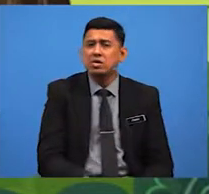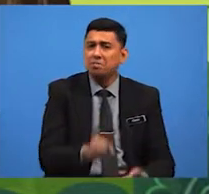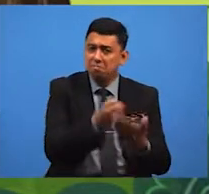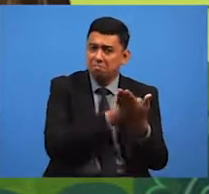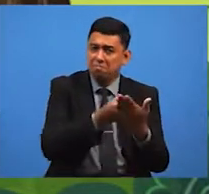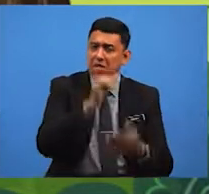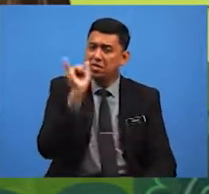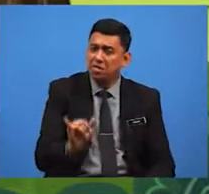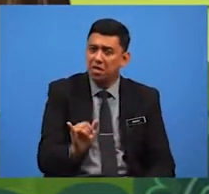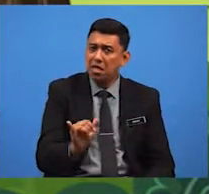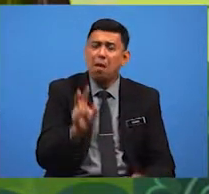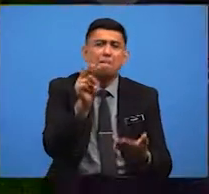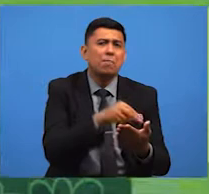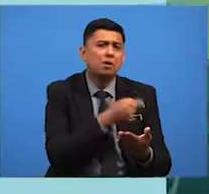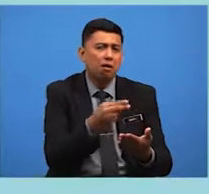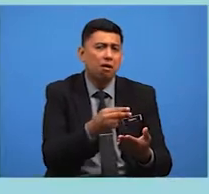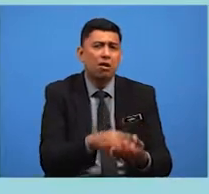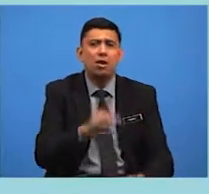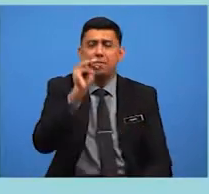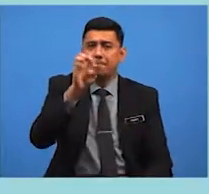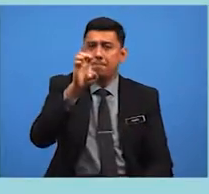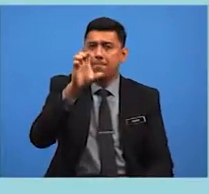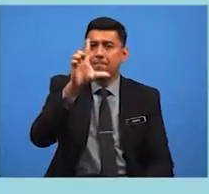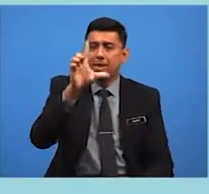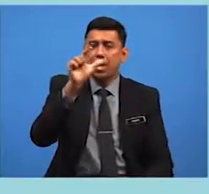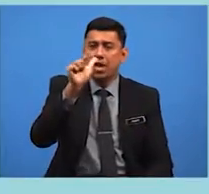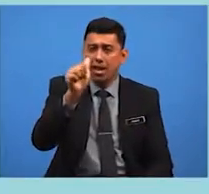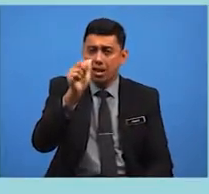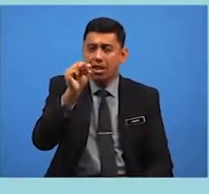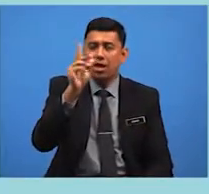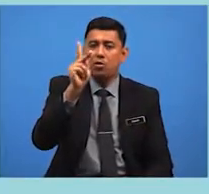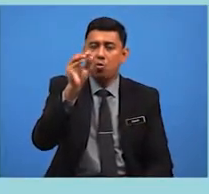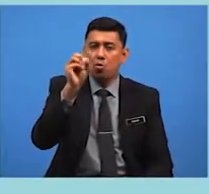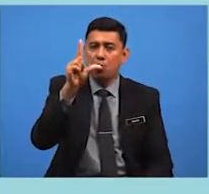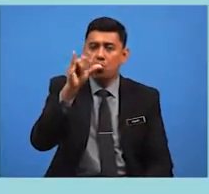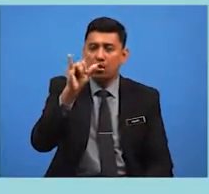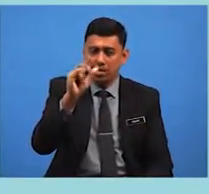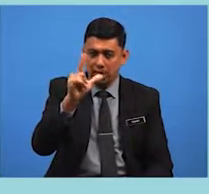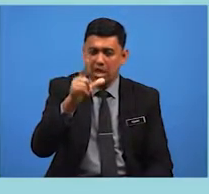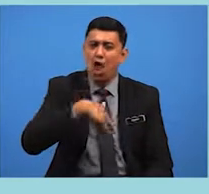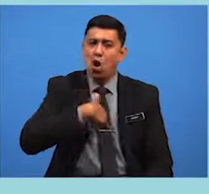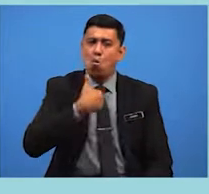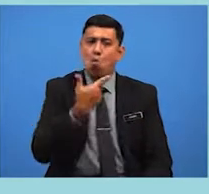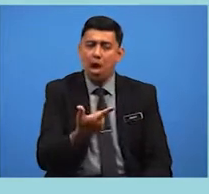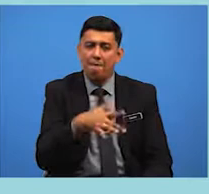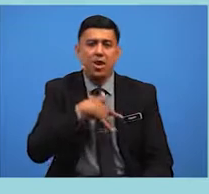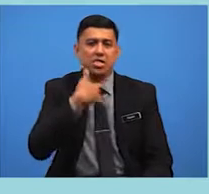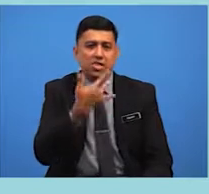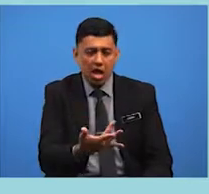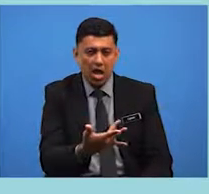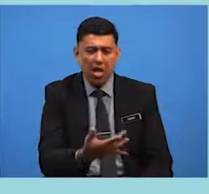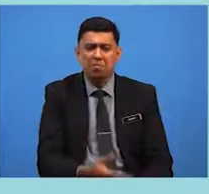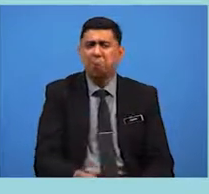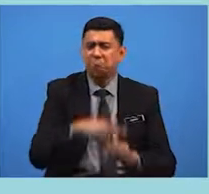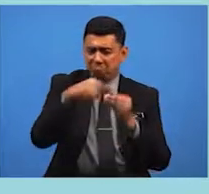yang bernada melankolik, yang merupakan luahan perasaan seseorang tentang